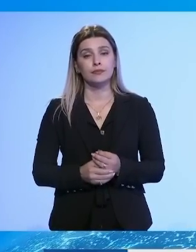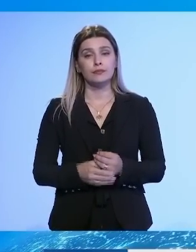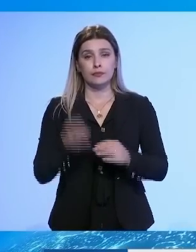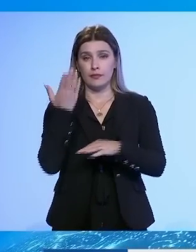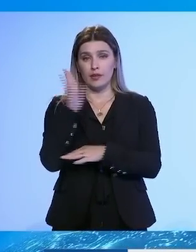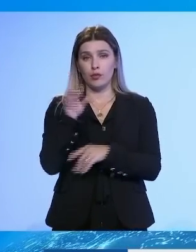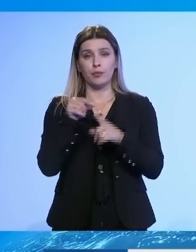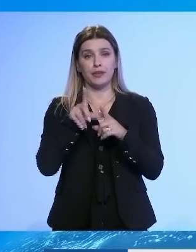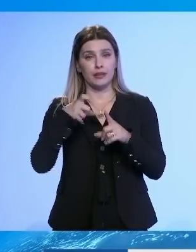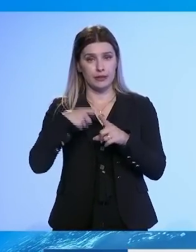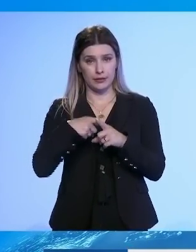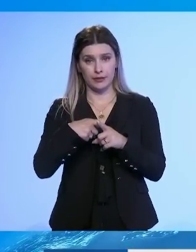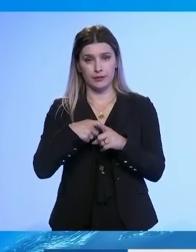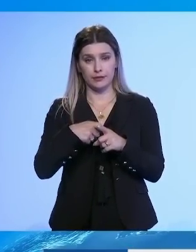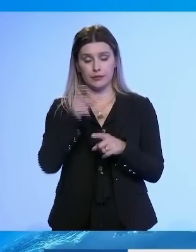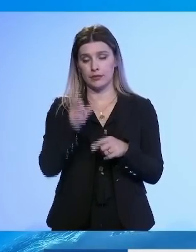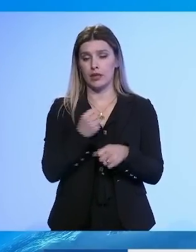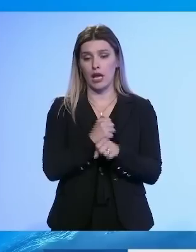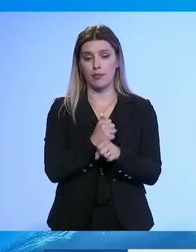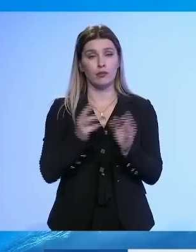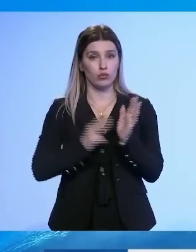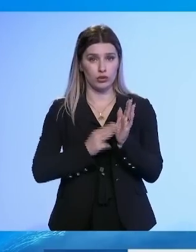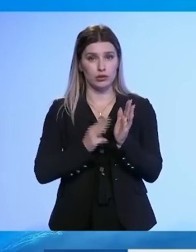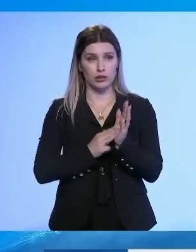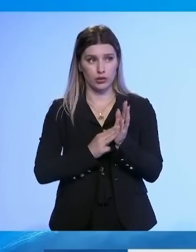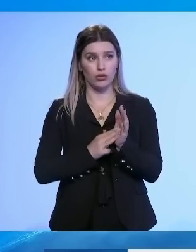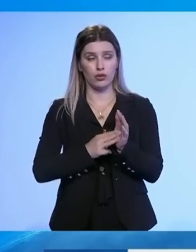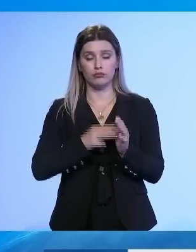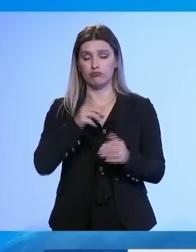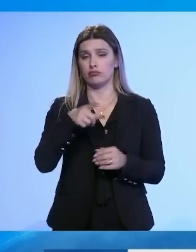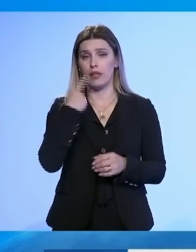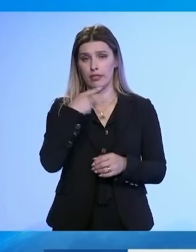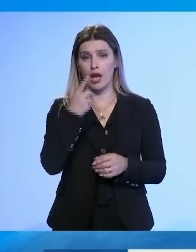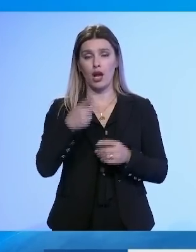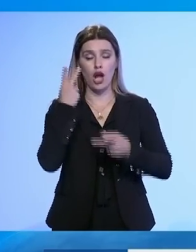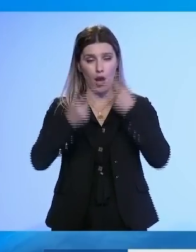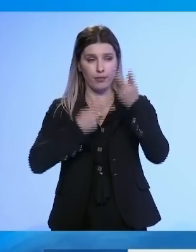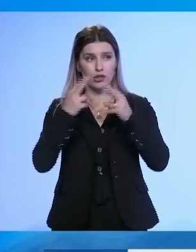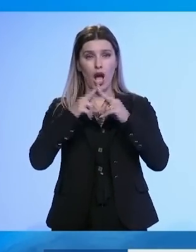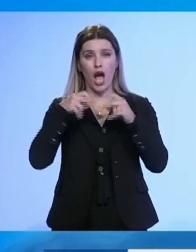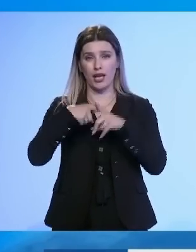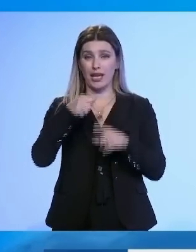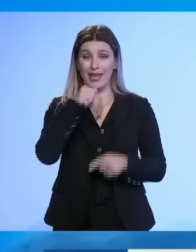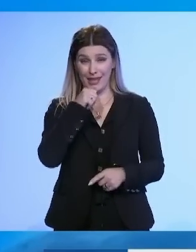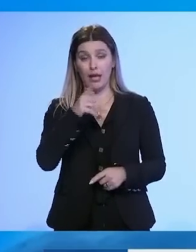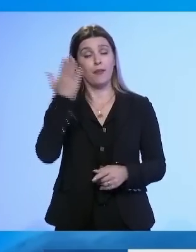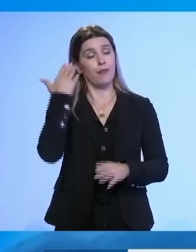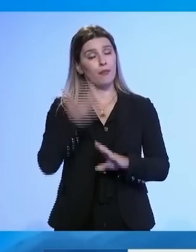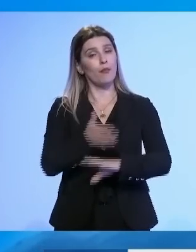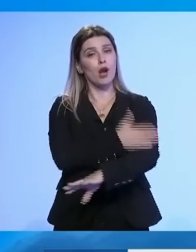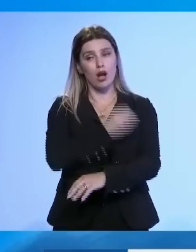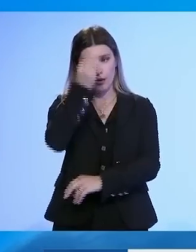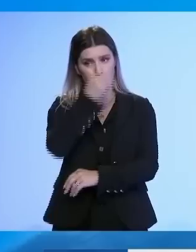Deputetja e Partisë Demokratike të Kosovës Ganimet Musliu përsëriti se Komisioni për AKI-n e kishte paralajmëruar qeverin kohë më parë